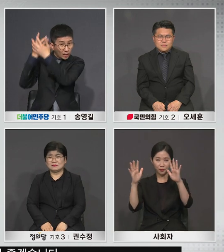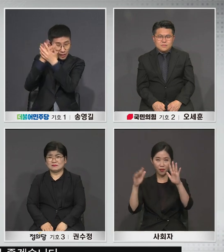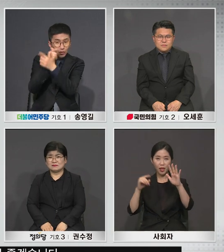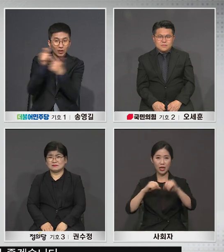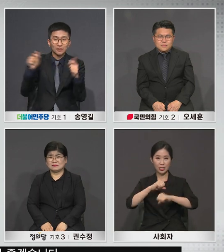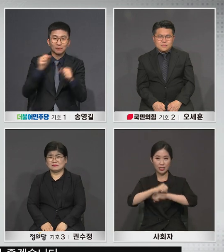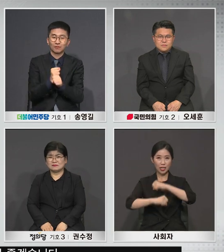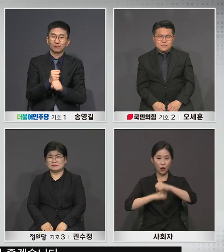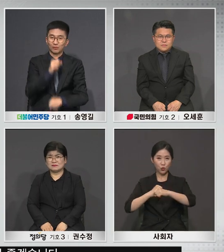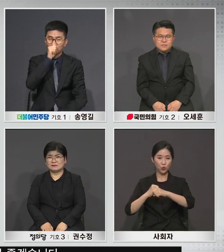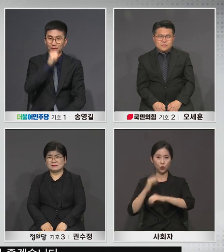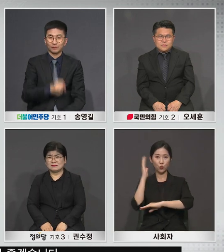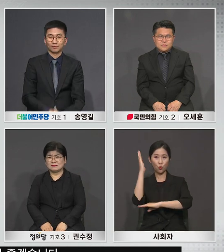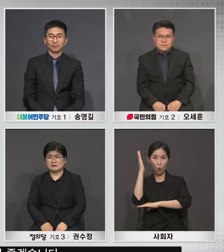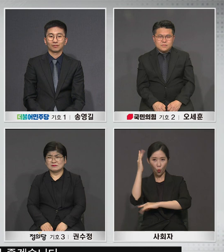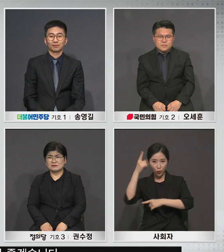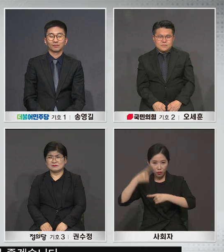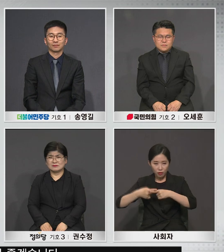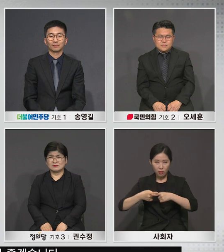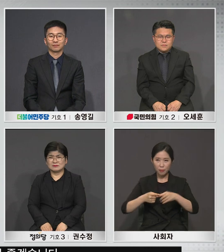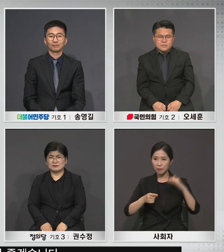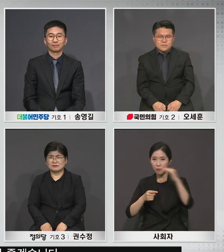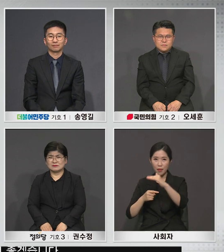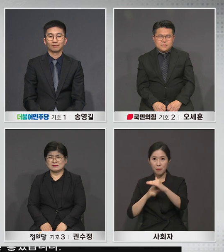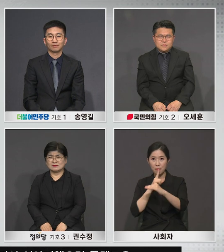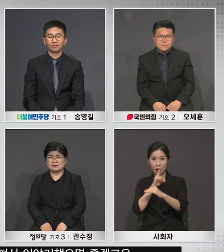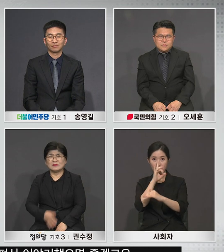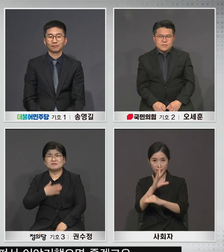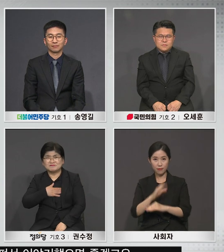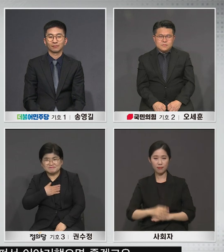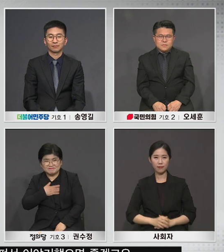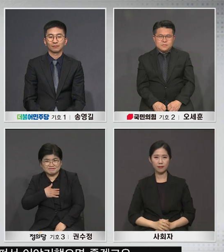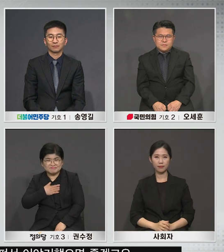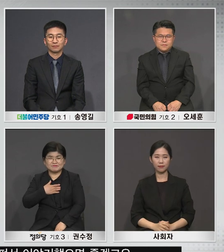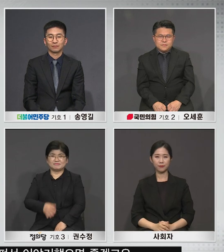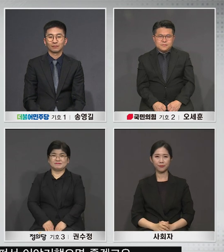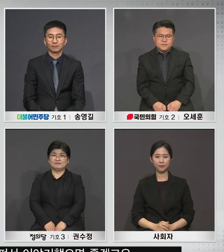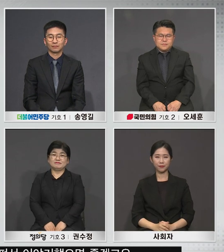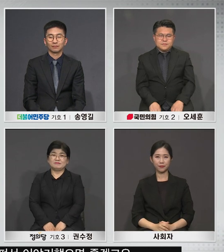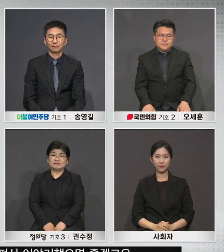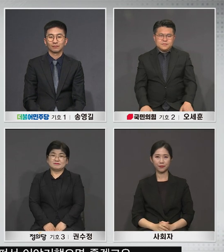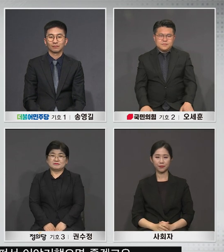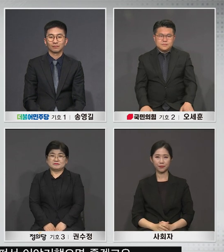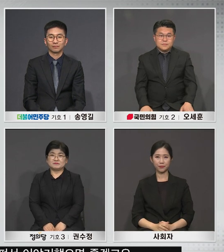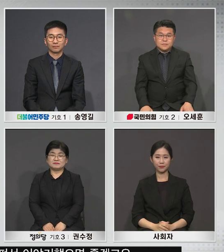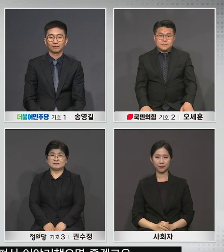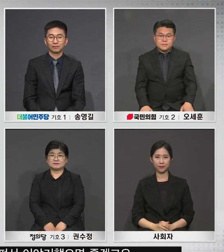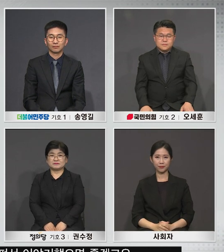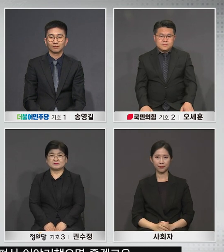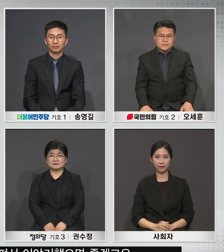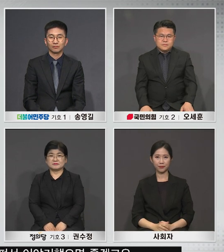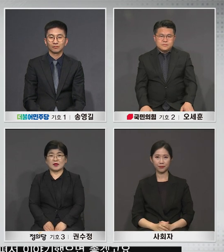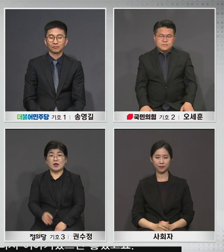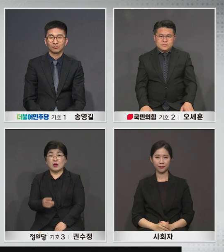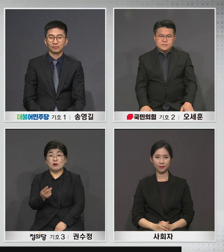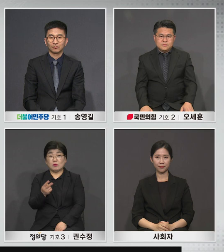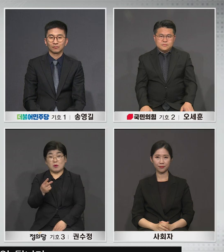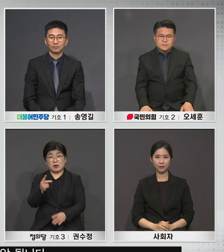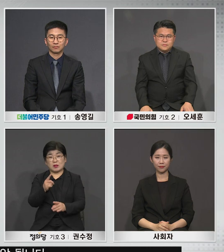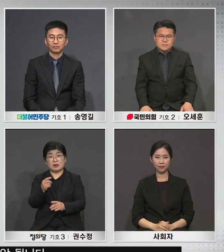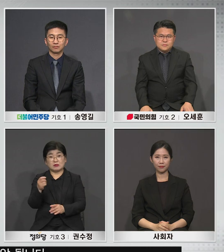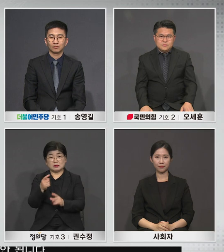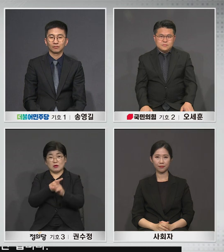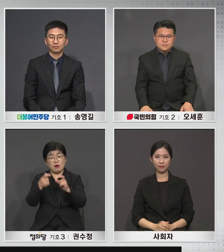함부로 하시면 안 됩니다. 발언권에 맞춰서 하십니다. 네, 알겠습니다. 어떤... 계속하시겠습니까? 고고무님께 조금 더 질문을 드리도록 하겠습니다.